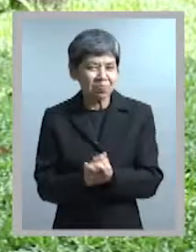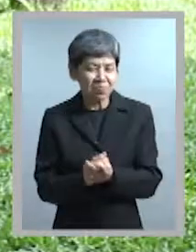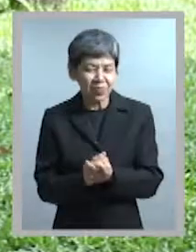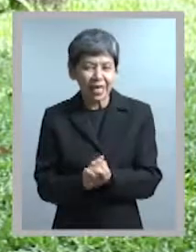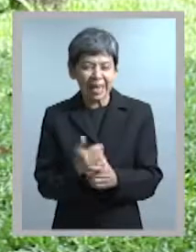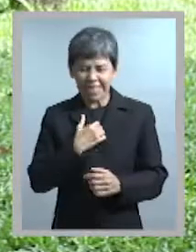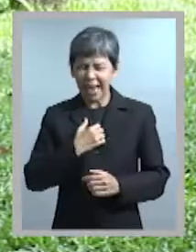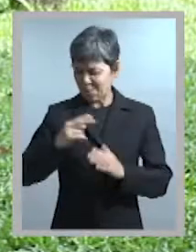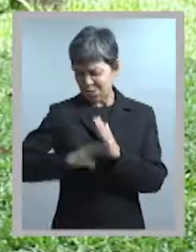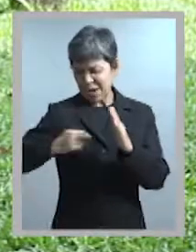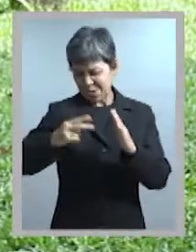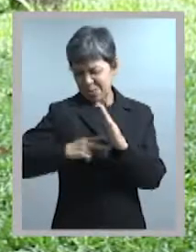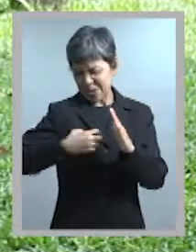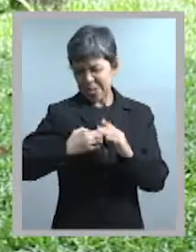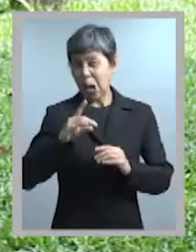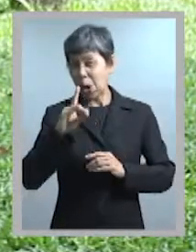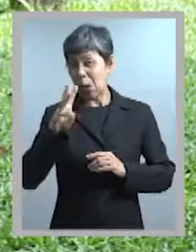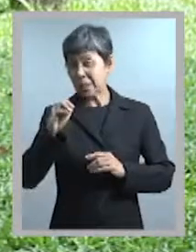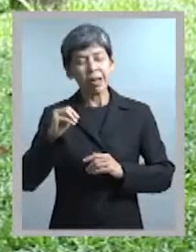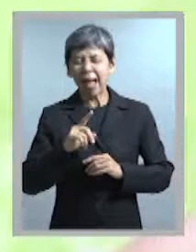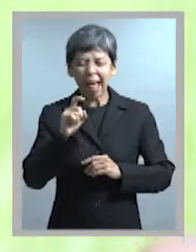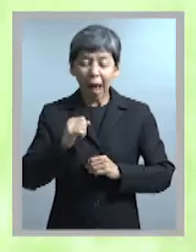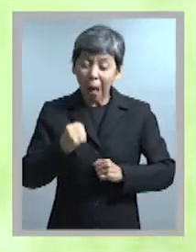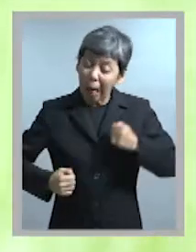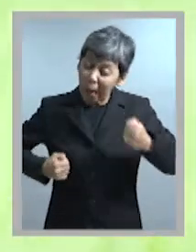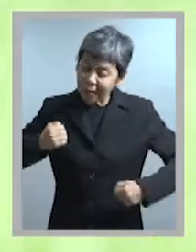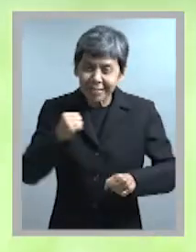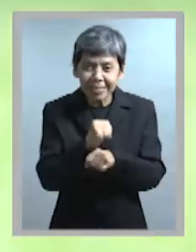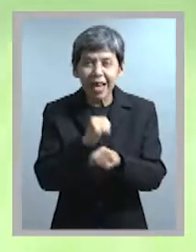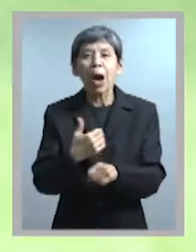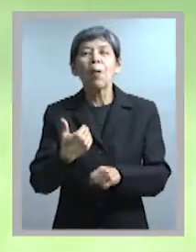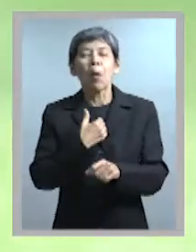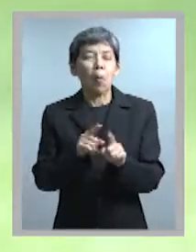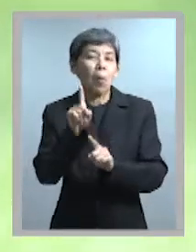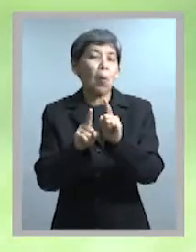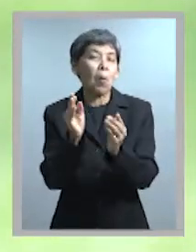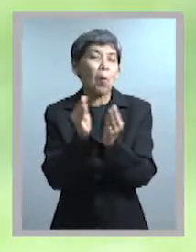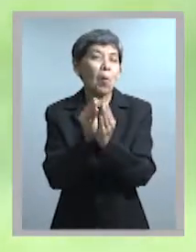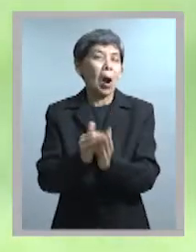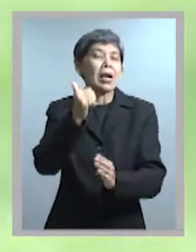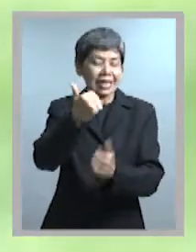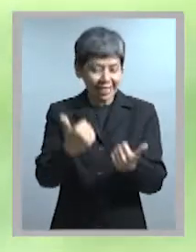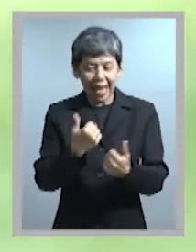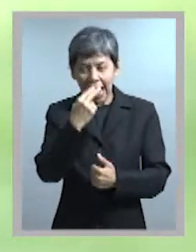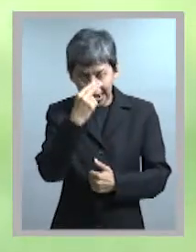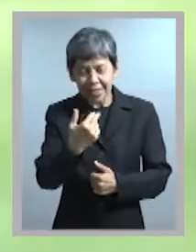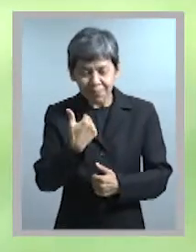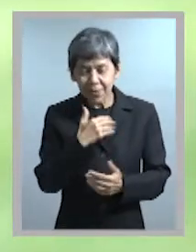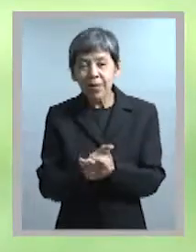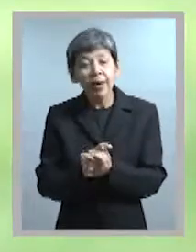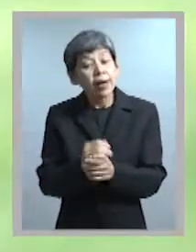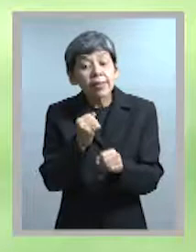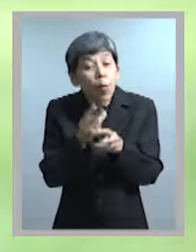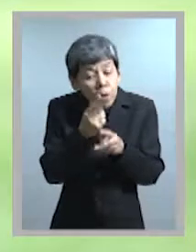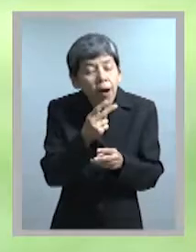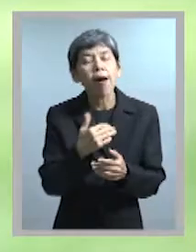พ่อแม่เสนอเลยว่าเอาขอวิ่งนะเพราะถ้า100เมตรเนี่ยตามไม่ทันได้ทีแล้วเผลอๆทำสถิติด้วย ครับ เดี๋ยววันนี้เราก็จะเห็นกัน